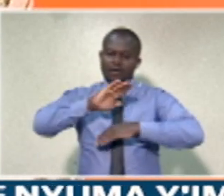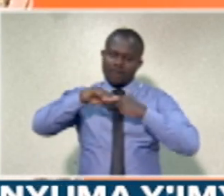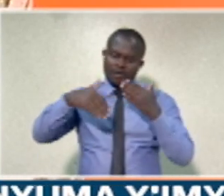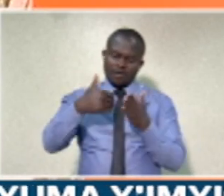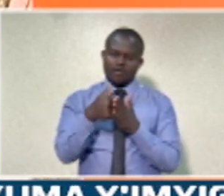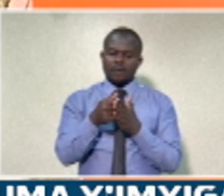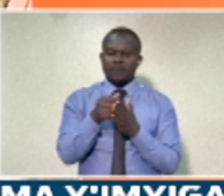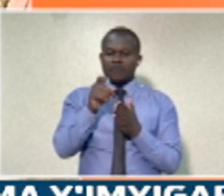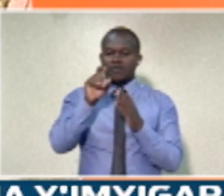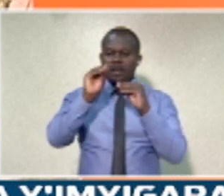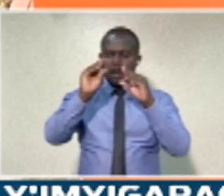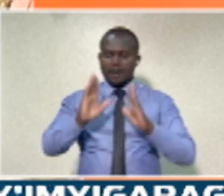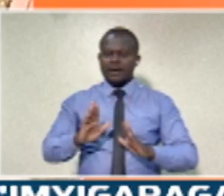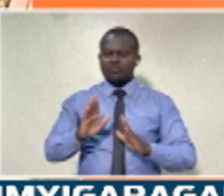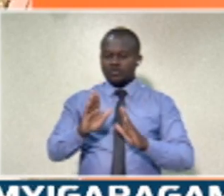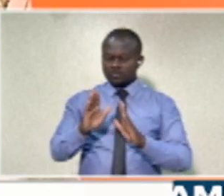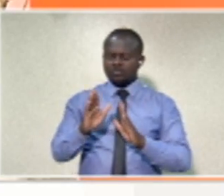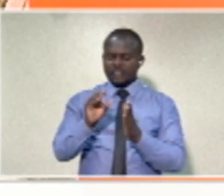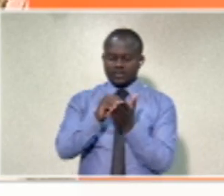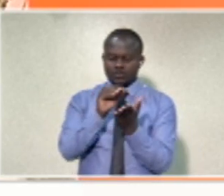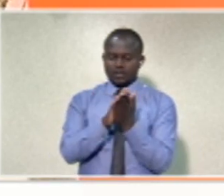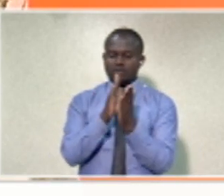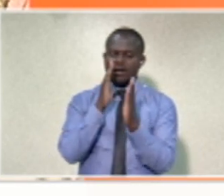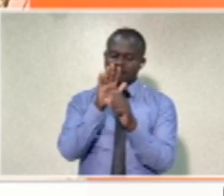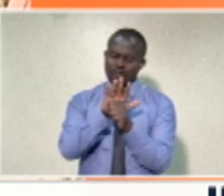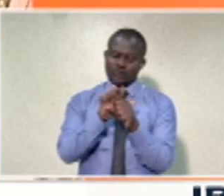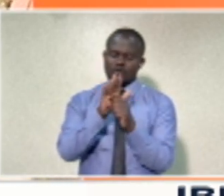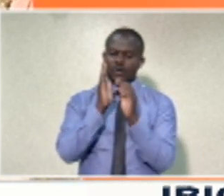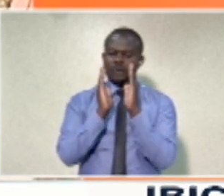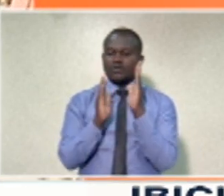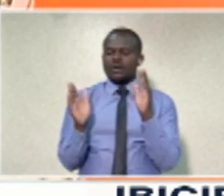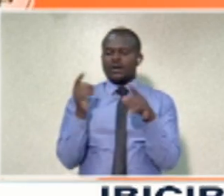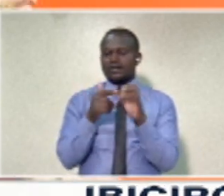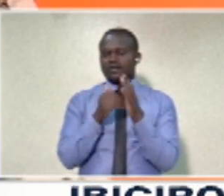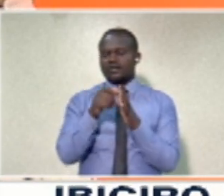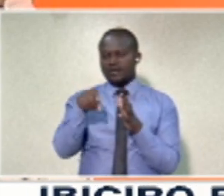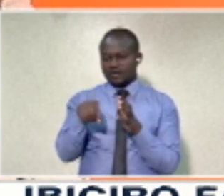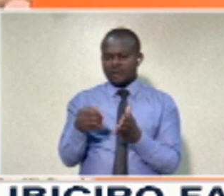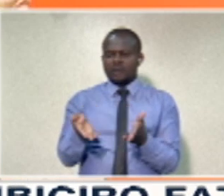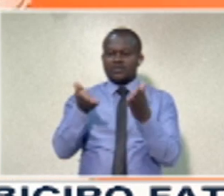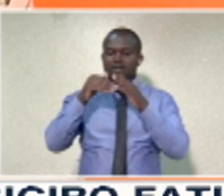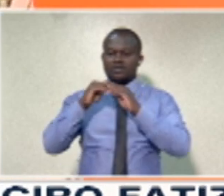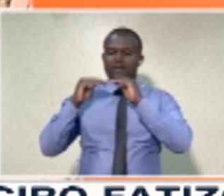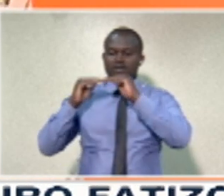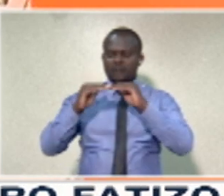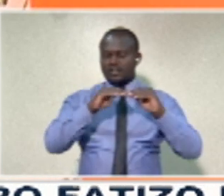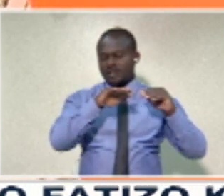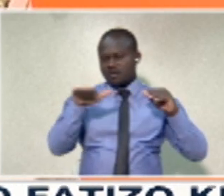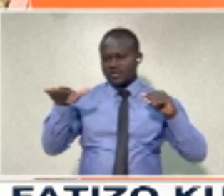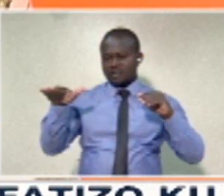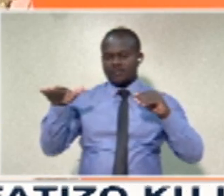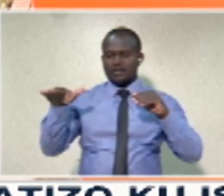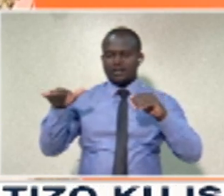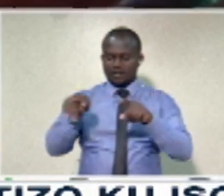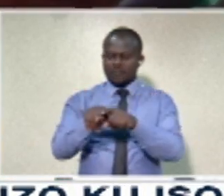haba hari abarimu baba bacunze neza bafite amadosiye yuzuye, ndetse n'abakeneye kuzamurwa mu ntera y'ingazi ntambike